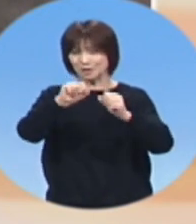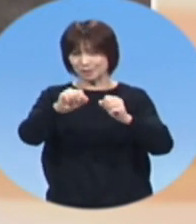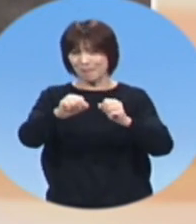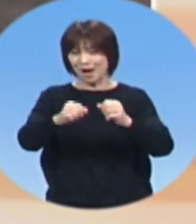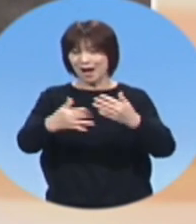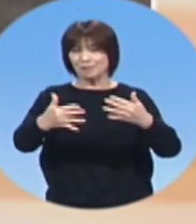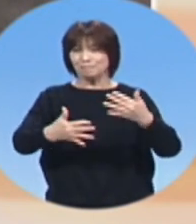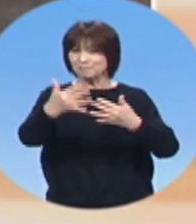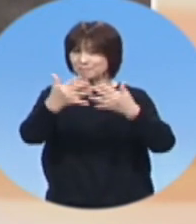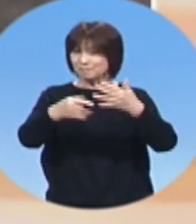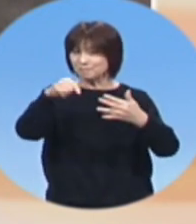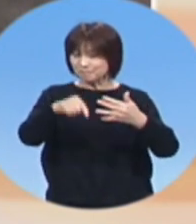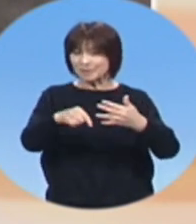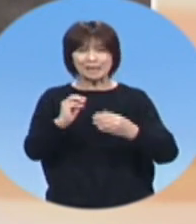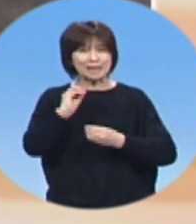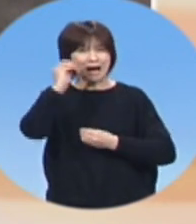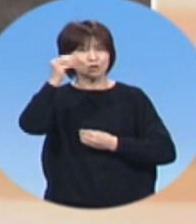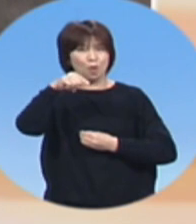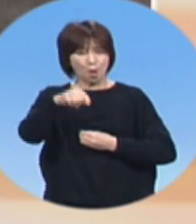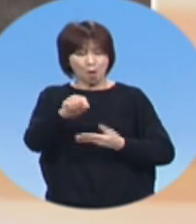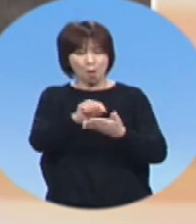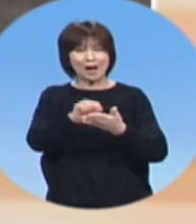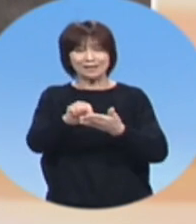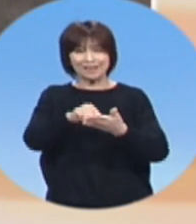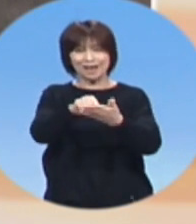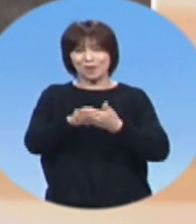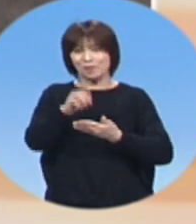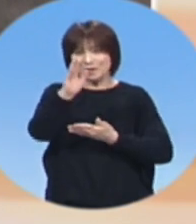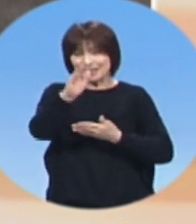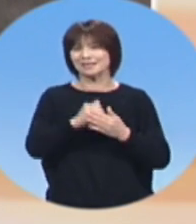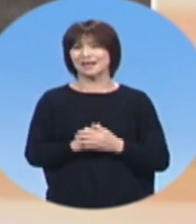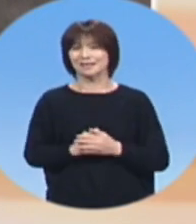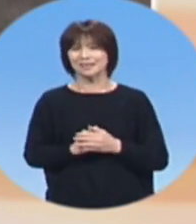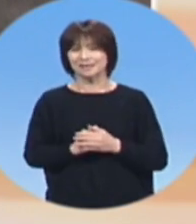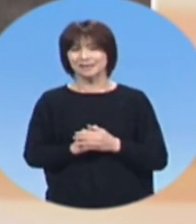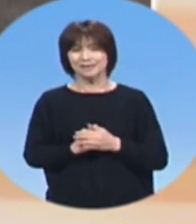ご覧の必要事項、番組の感想を書き添えの上ご応募ください。